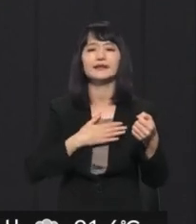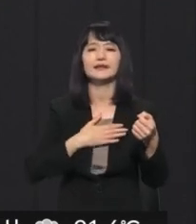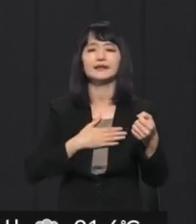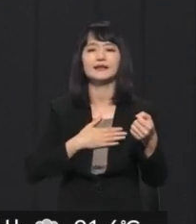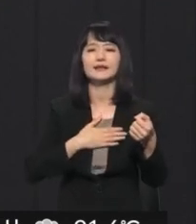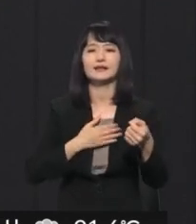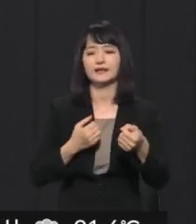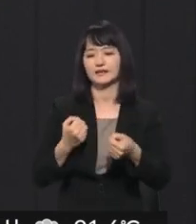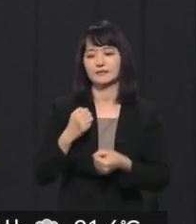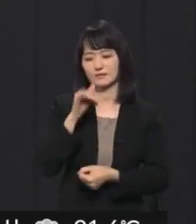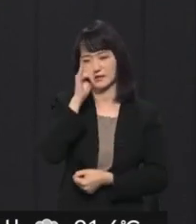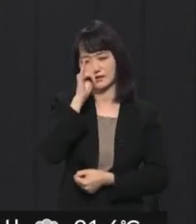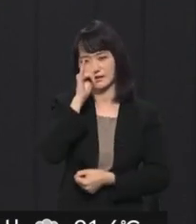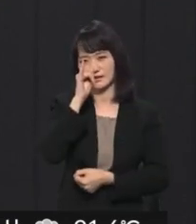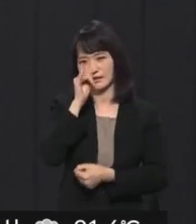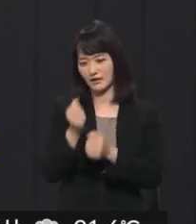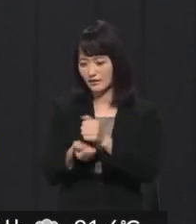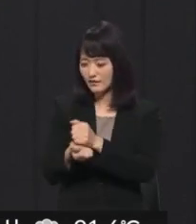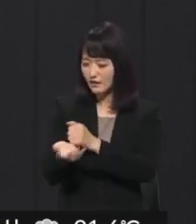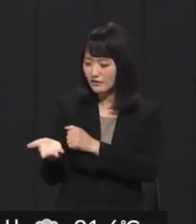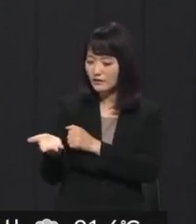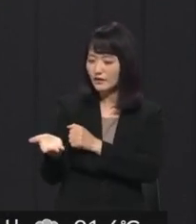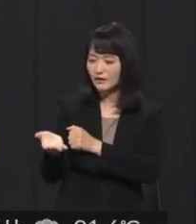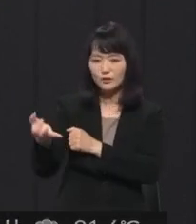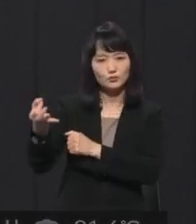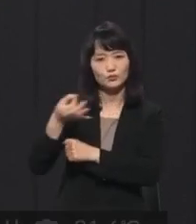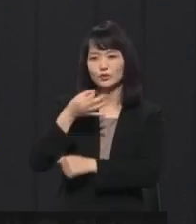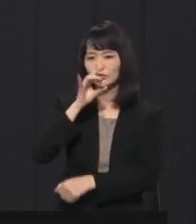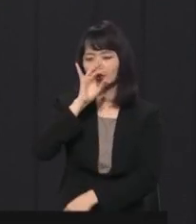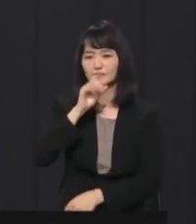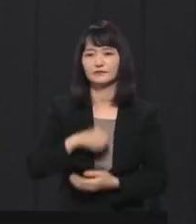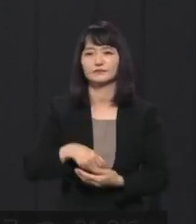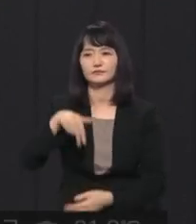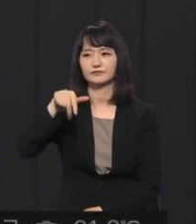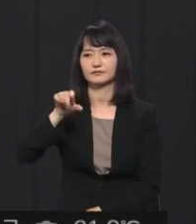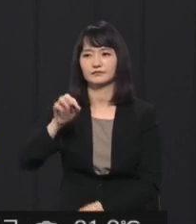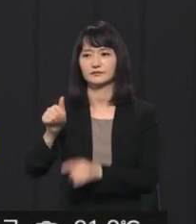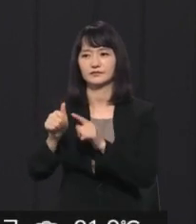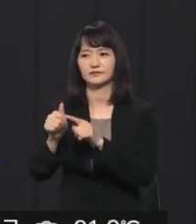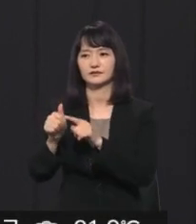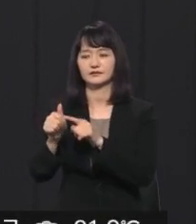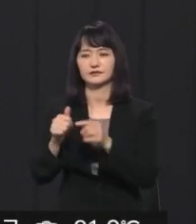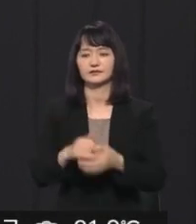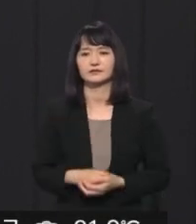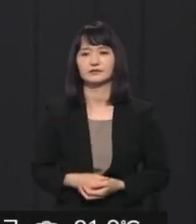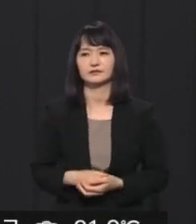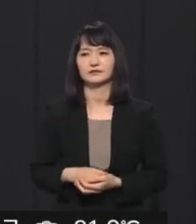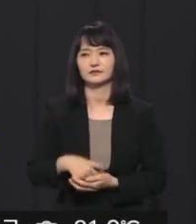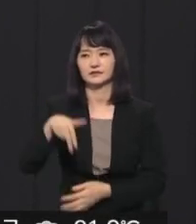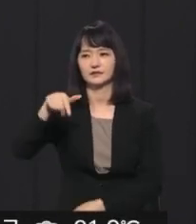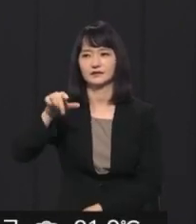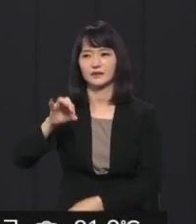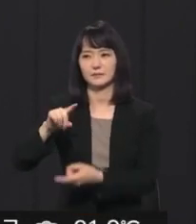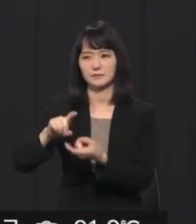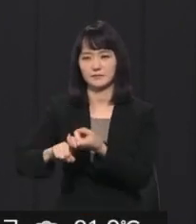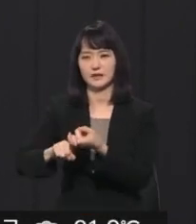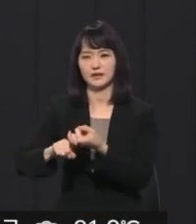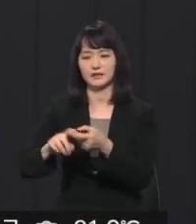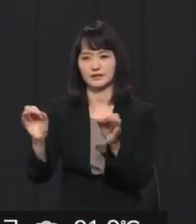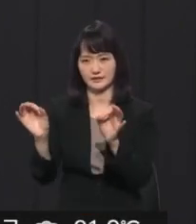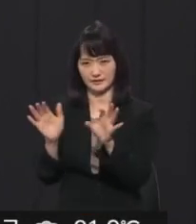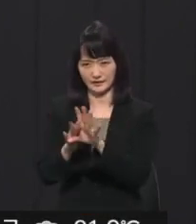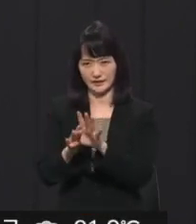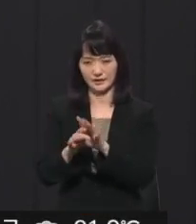이런식으로 국민들께 비쳐지는 굉장히 안좋은 것이거든요 해서 저는 장제원 왜 이렇게 잘 생각하셔서 꼬장 애 깐 없애야 되기 때문에 험 지출 봐도